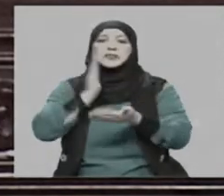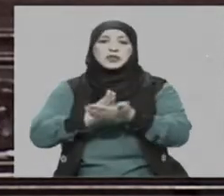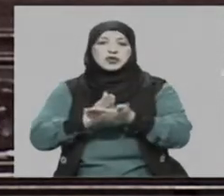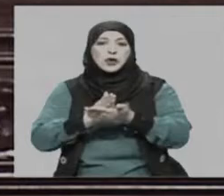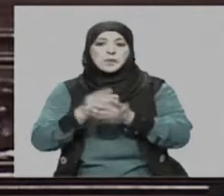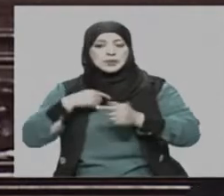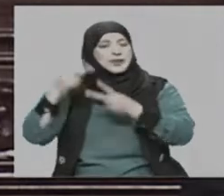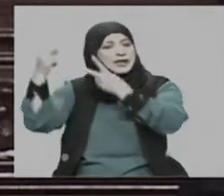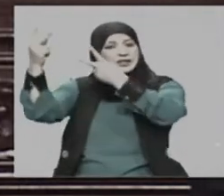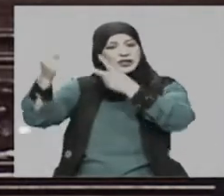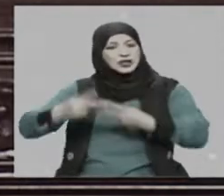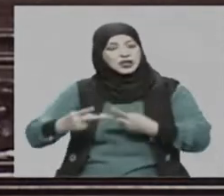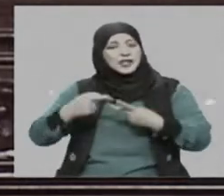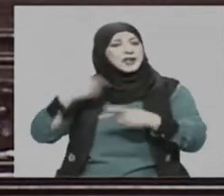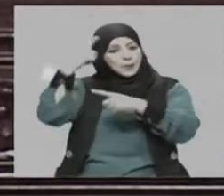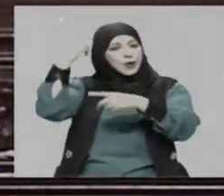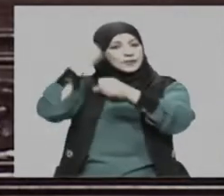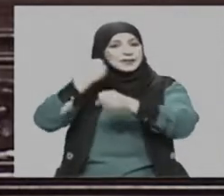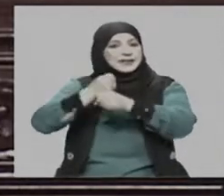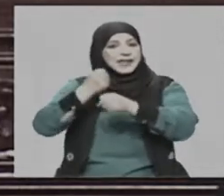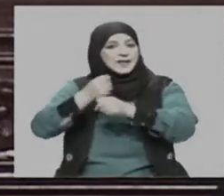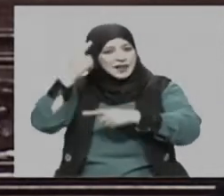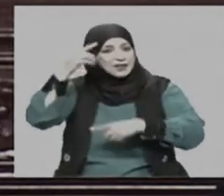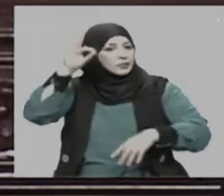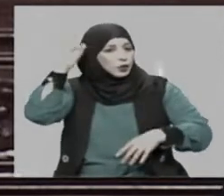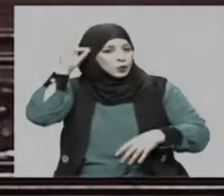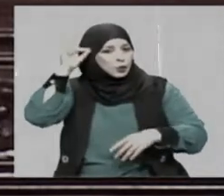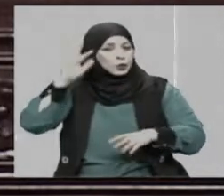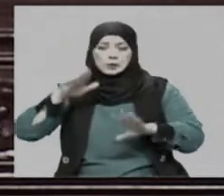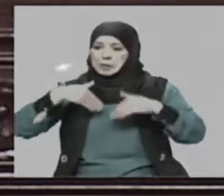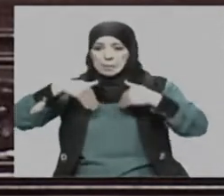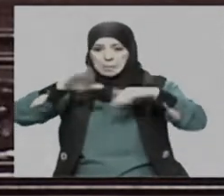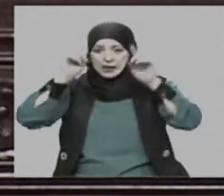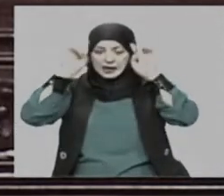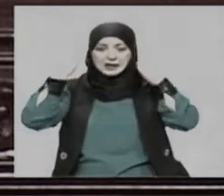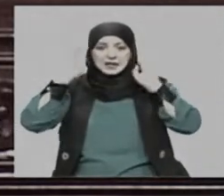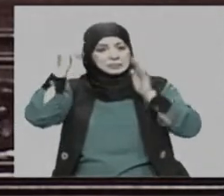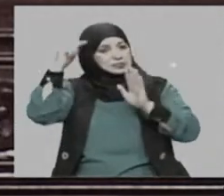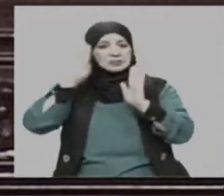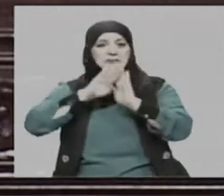ولانه انا جاي باش نخدم البلاد هذه ما عندي حتى حسبه،